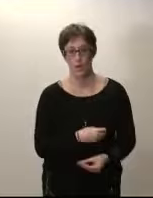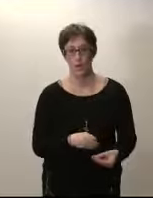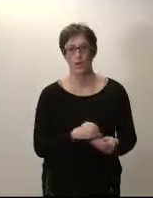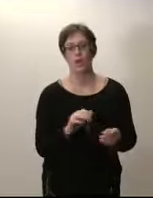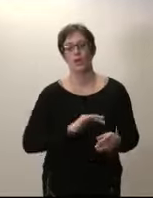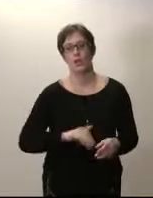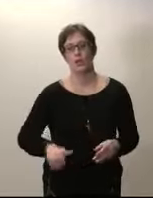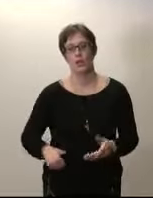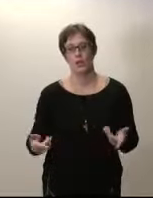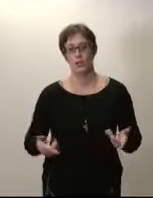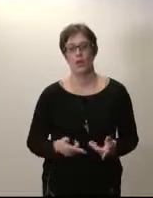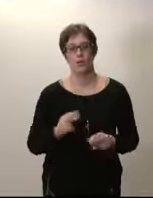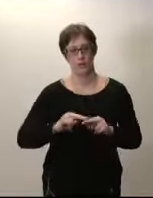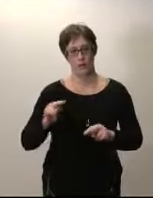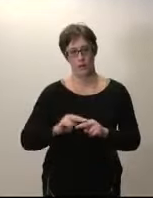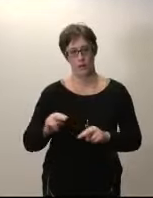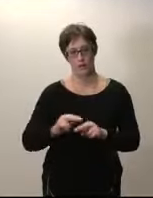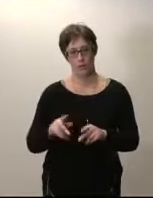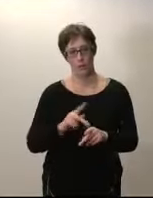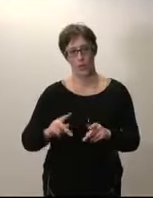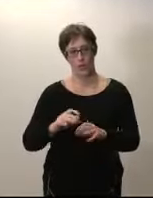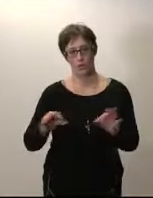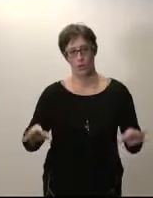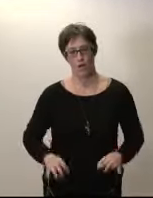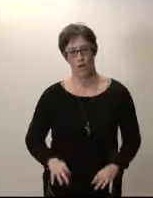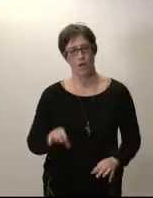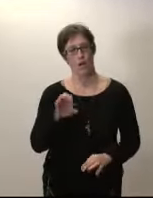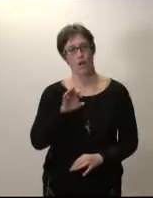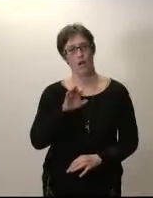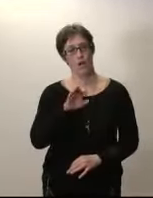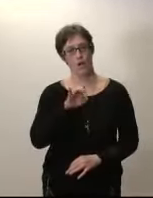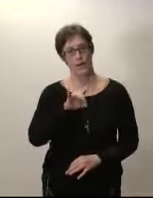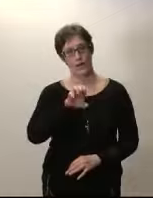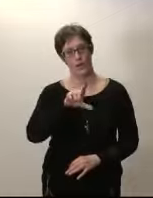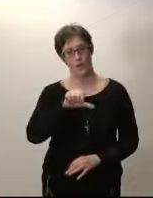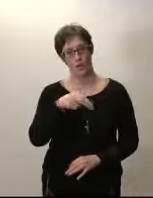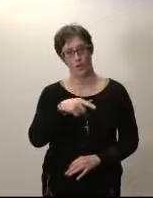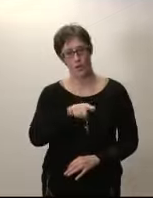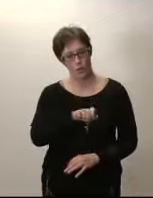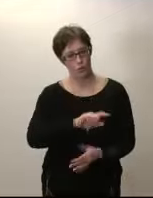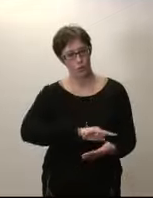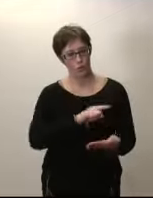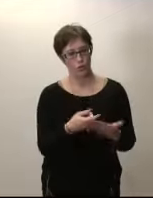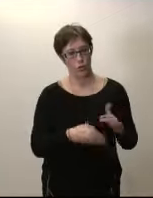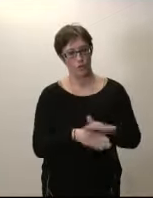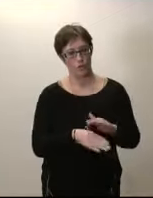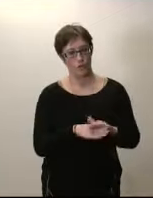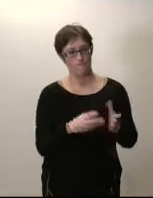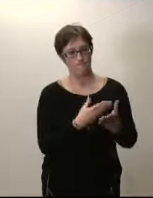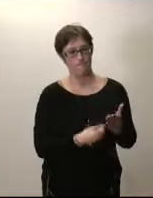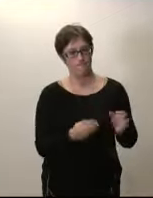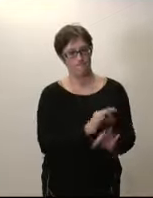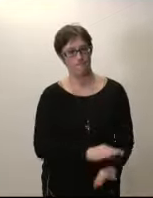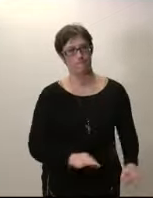des Langes, ça n'avait pas été budgété au budget primitif. Et donc, les études vont être lancées pour être prêts